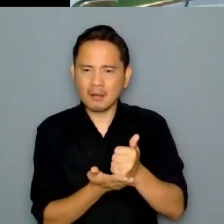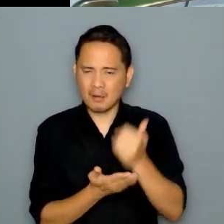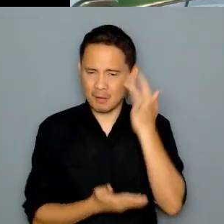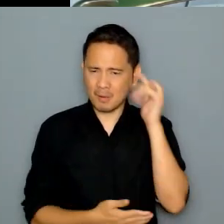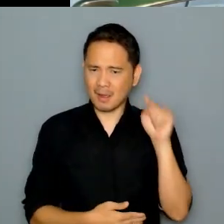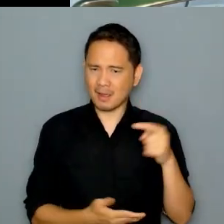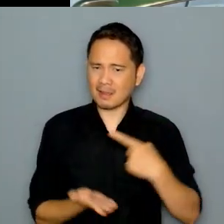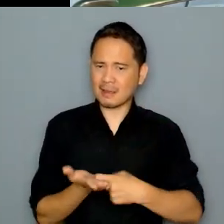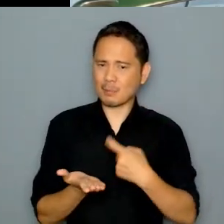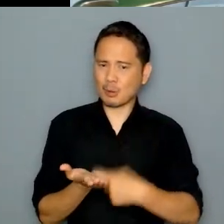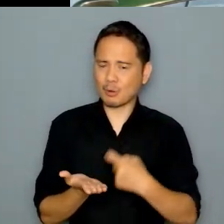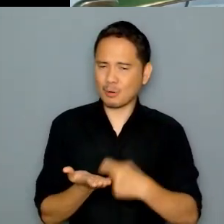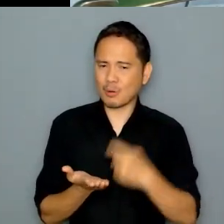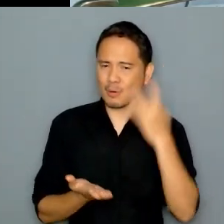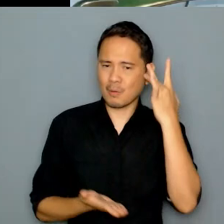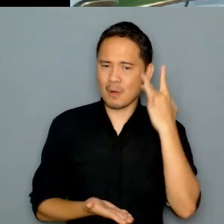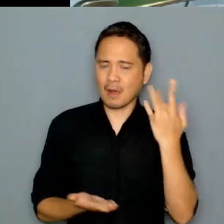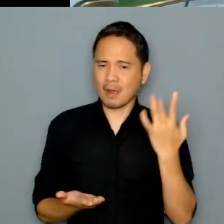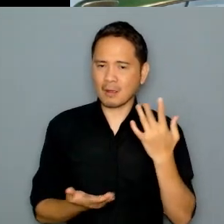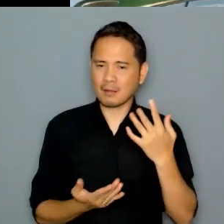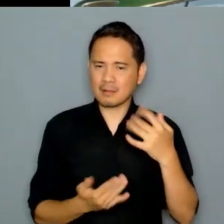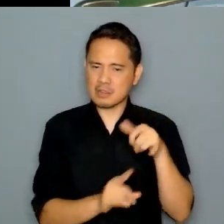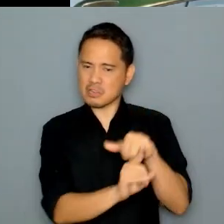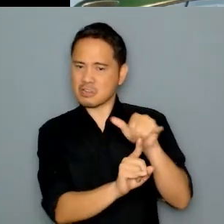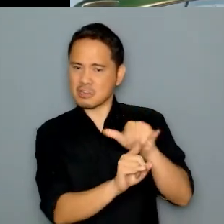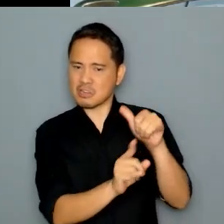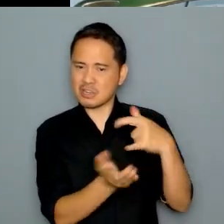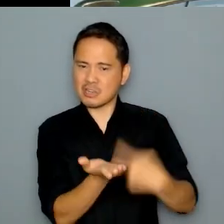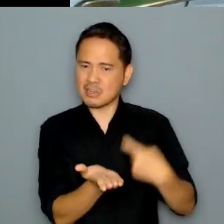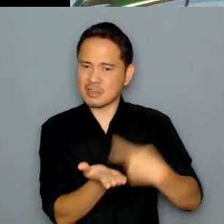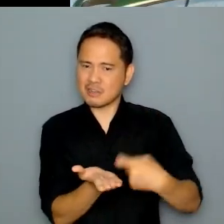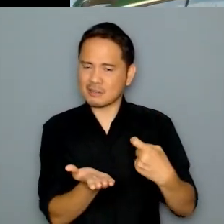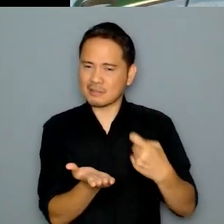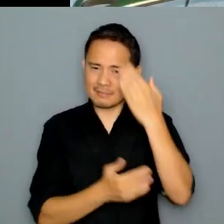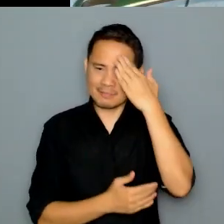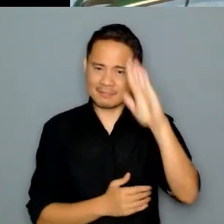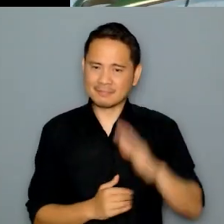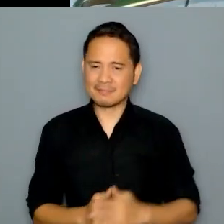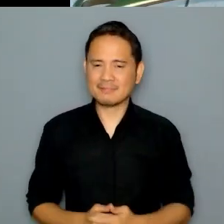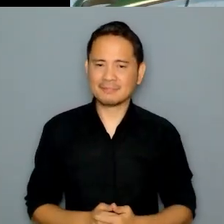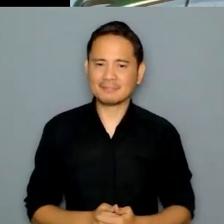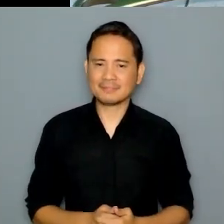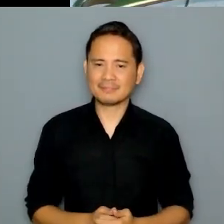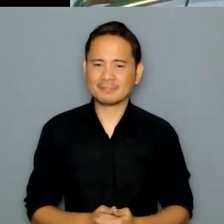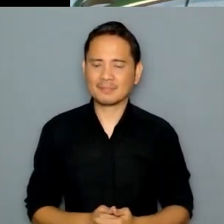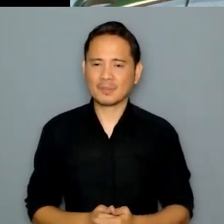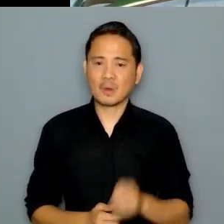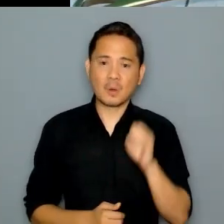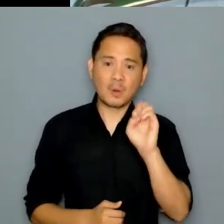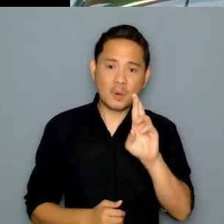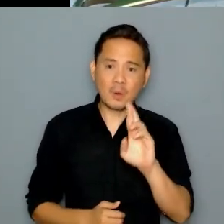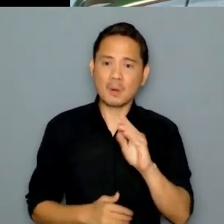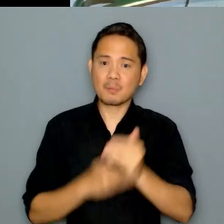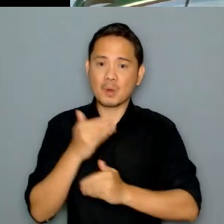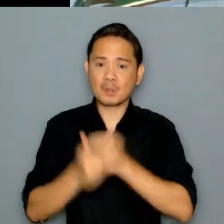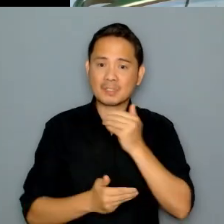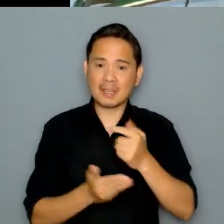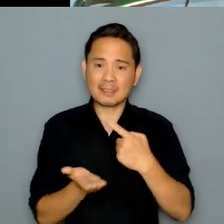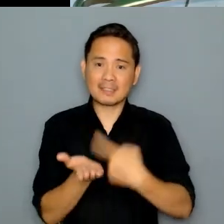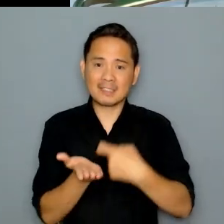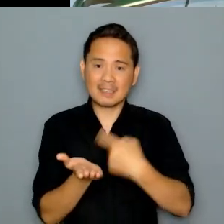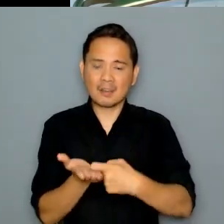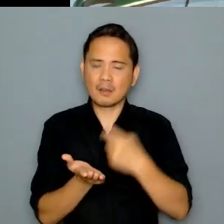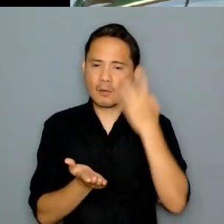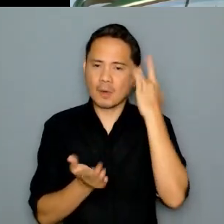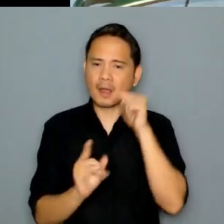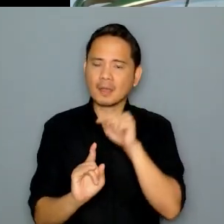sa hipon. Bakit nila binabash tong hipon? O yung mga proseso kung paano gawin kasi na-overcook